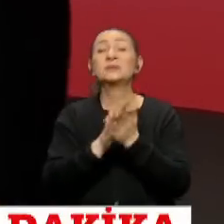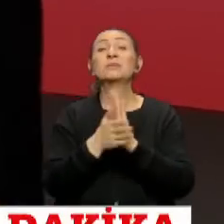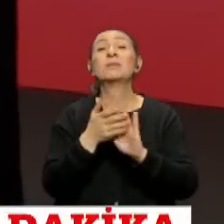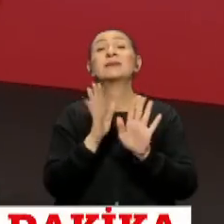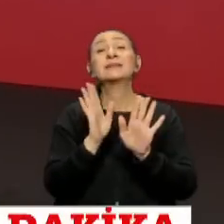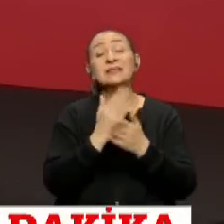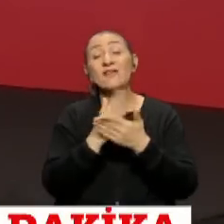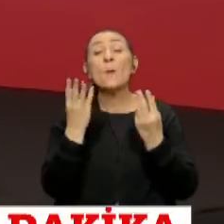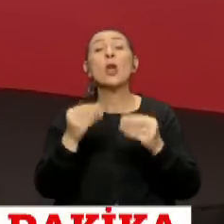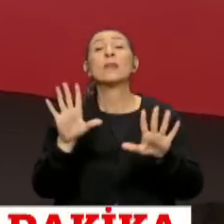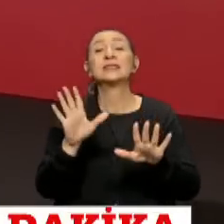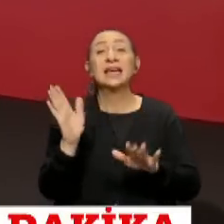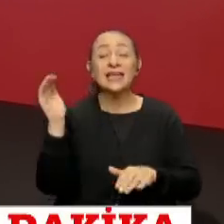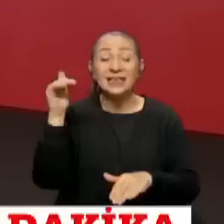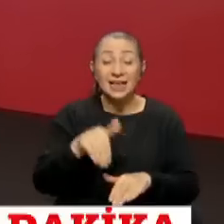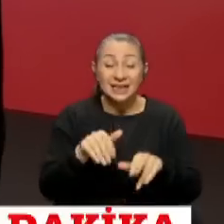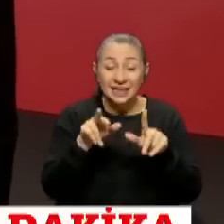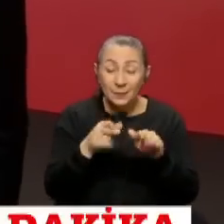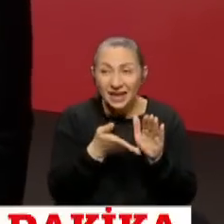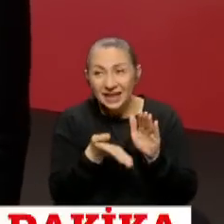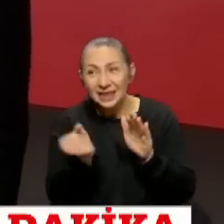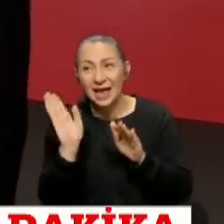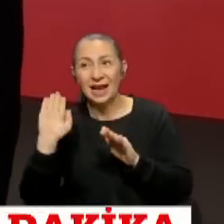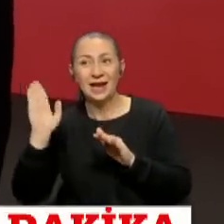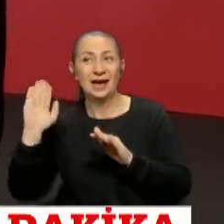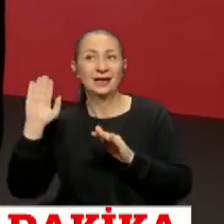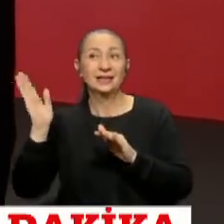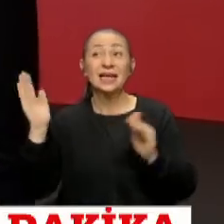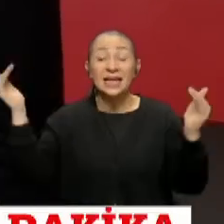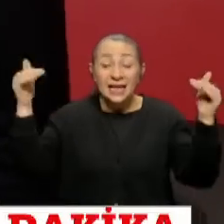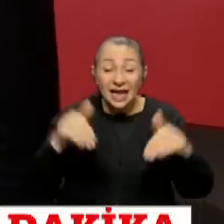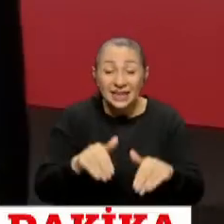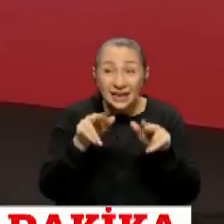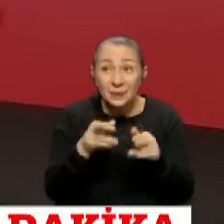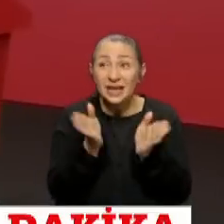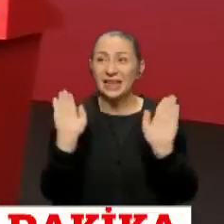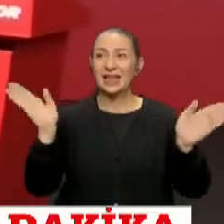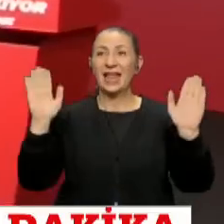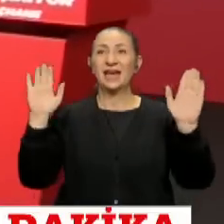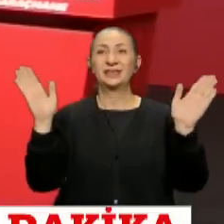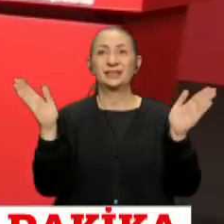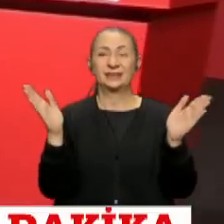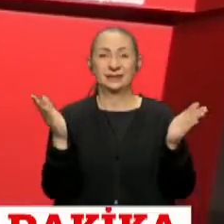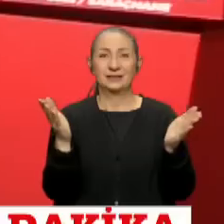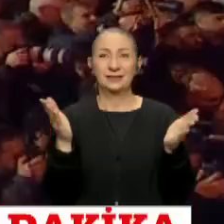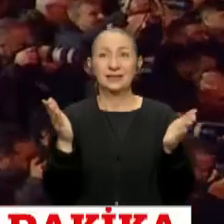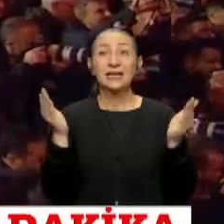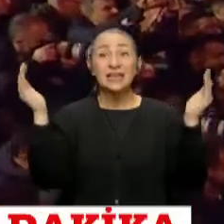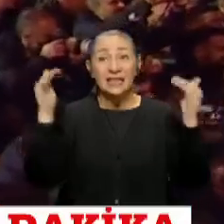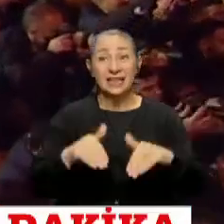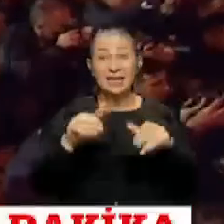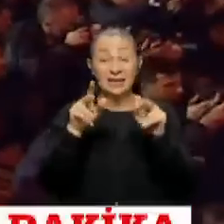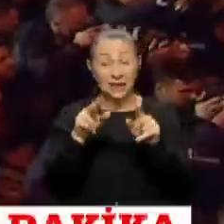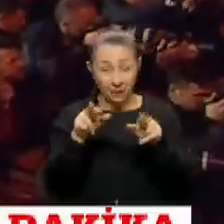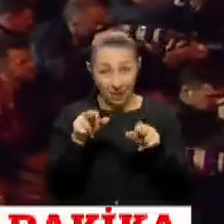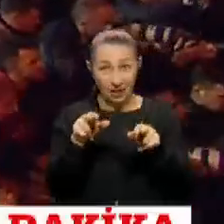sürmez. Geldikleri gibi giderler. Geldikleri gibi gittiler.